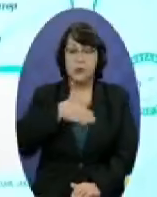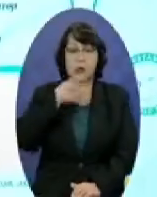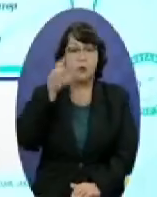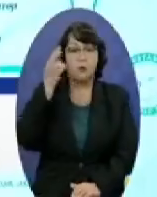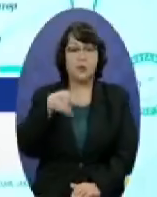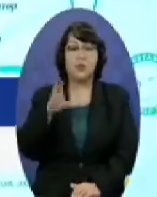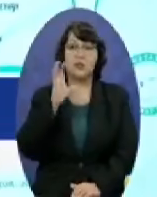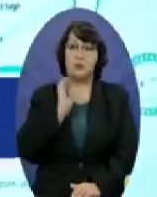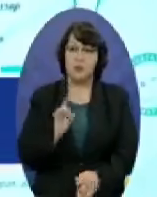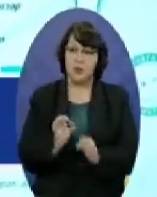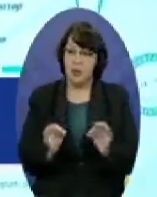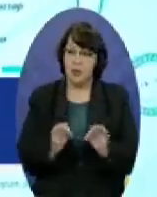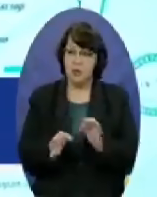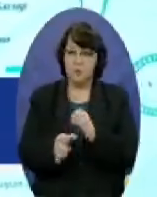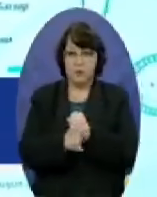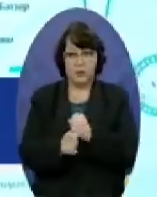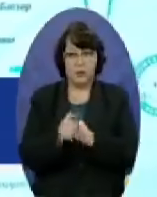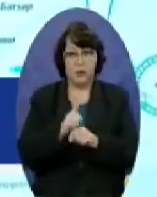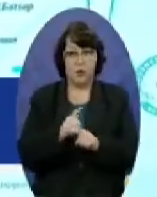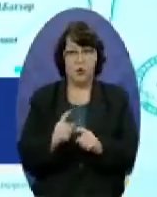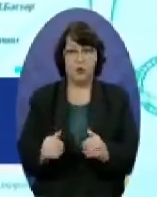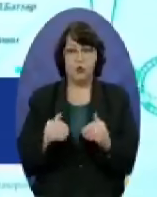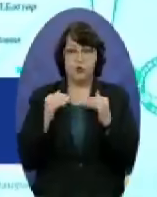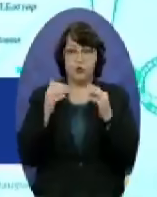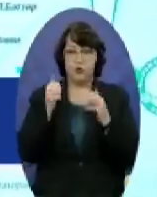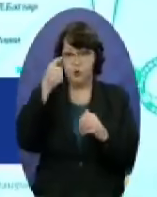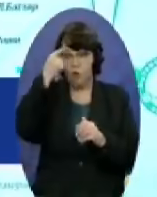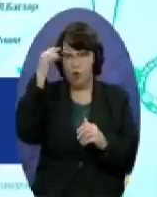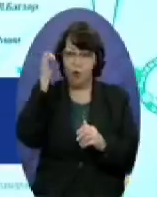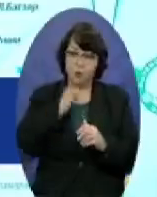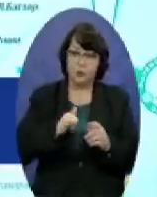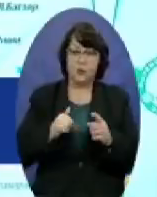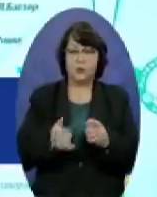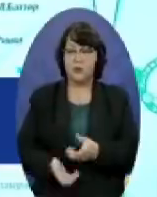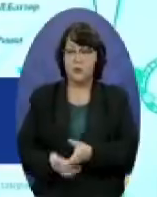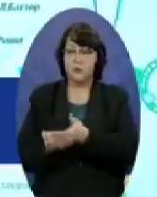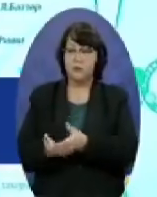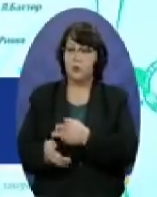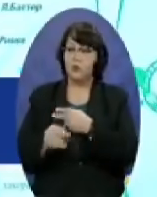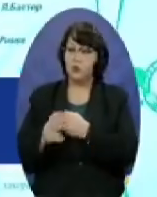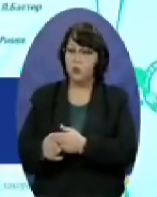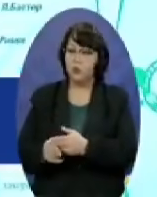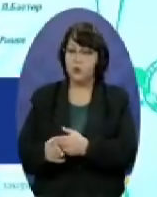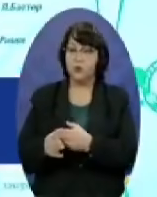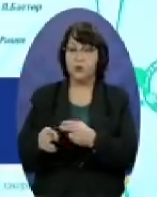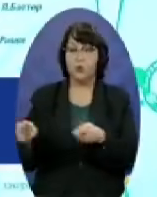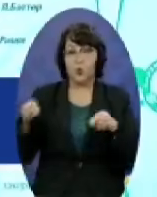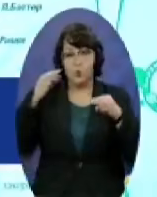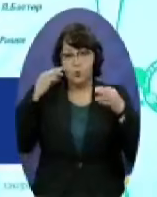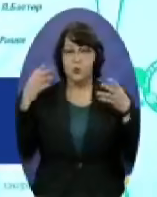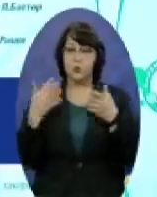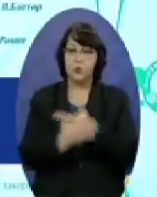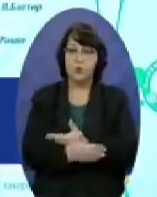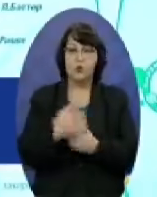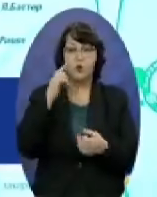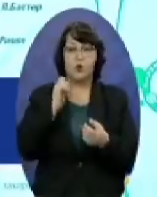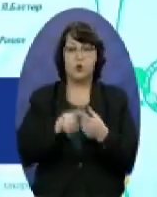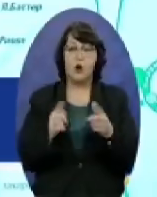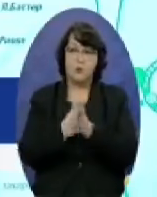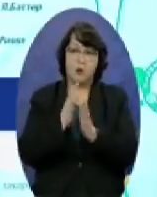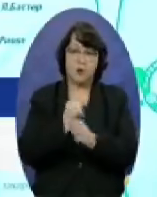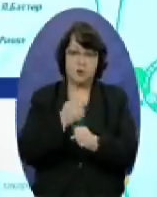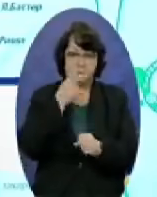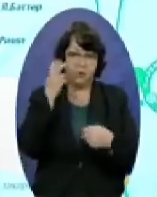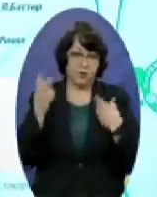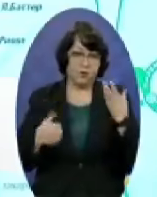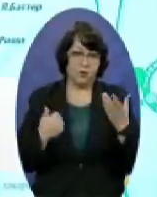салбар маш олон нарийн мэрэгчлэр хөгжсөн байдаг. Тиймээс үед Монгол улстай харилцан туслах, туршлага судлах чиглэлээр хамтарч ажиллах тань баяртай байна.